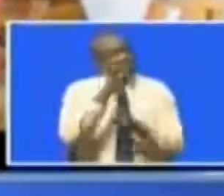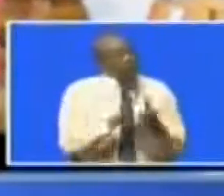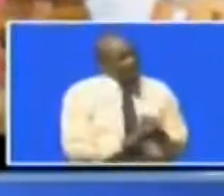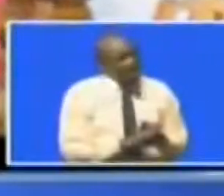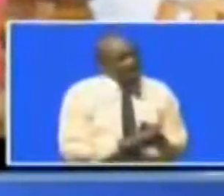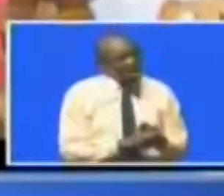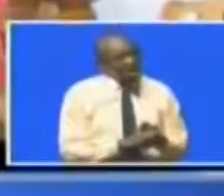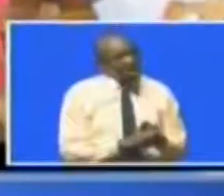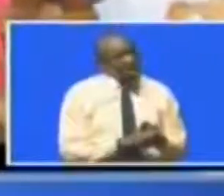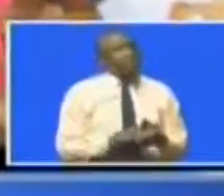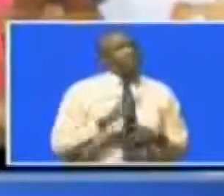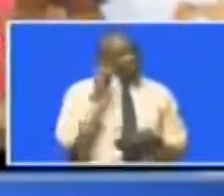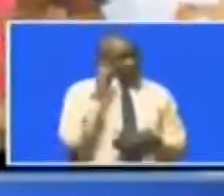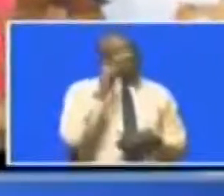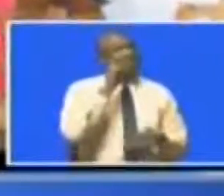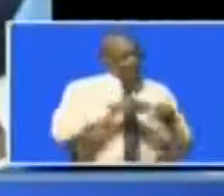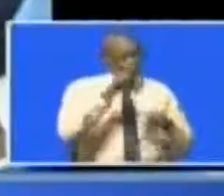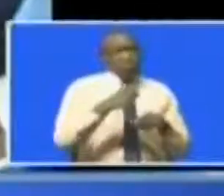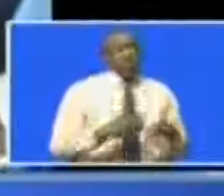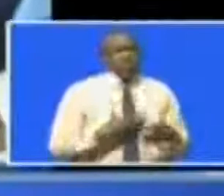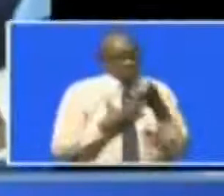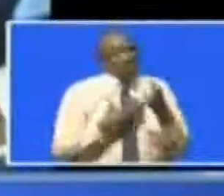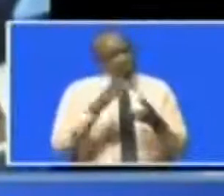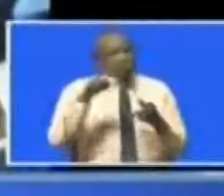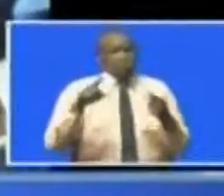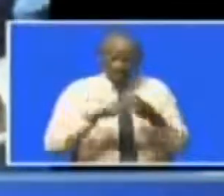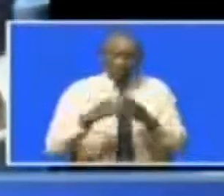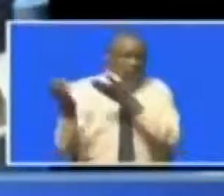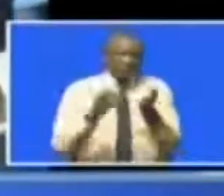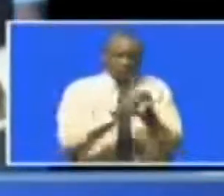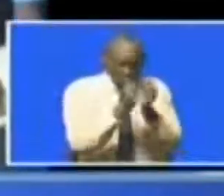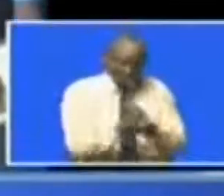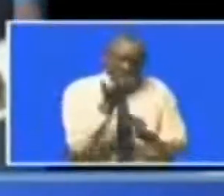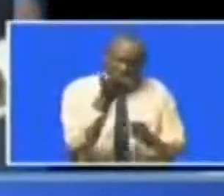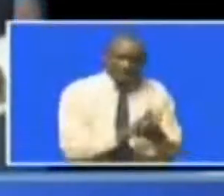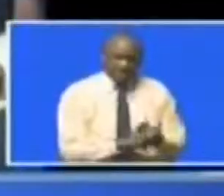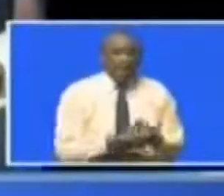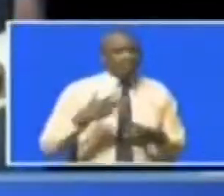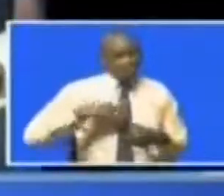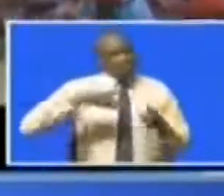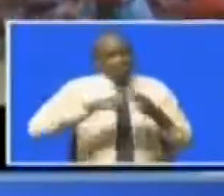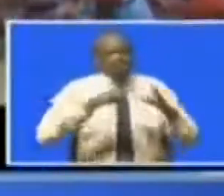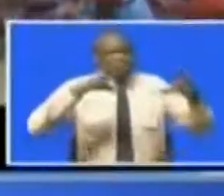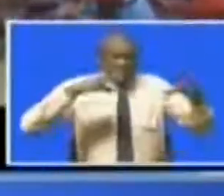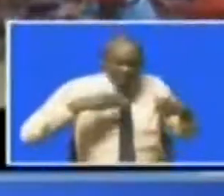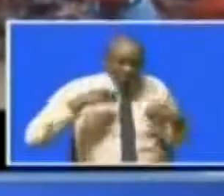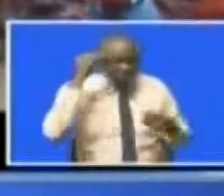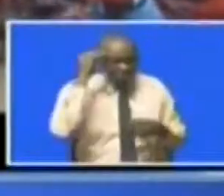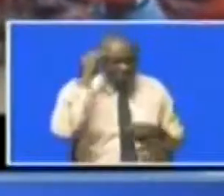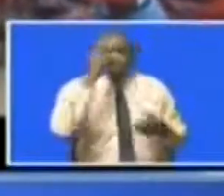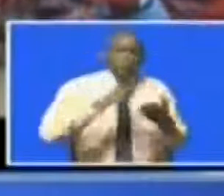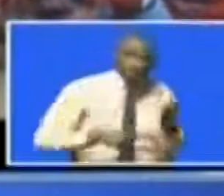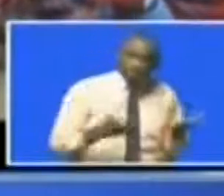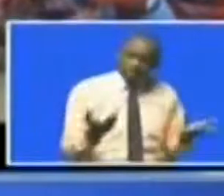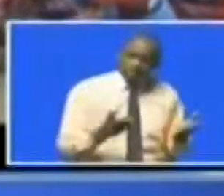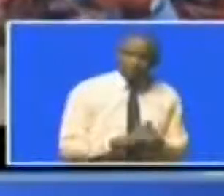Mnaona kwamba hata nyinyi kwa kufika pale kumeanza kuleta mabadiliko. Hali imeanza kubadilika, watu wameanza kukubali mambo ya elimu au hali iko